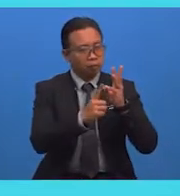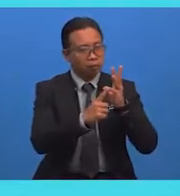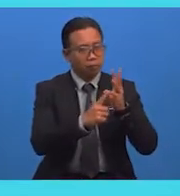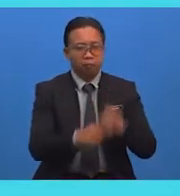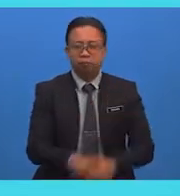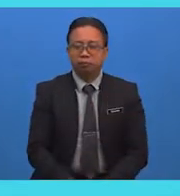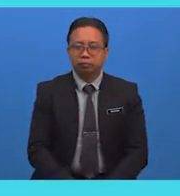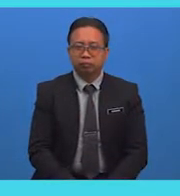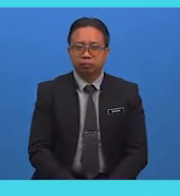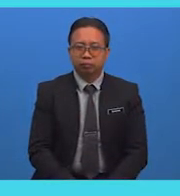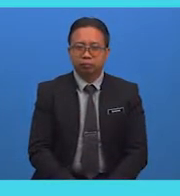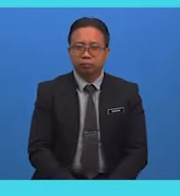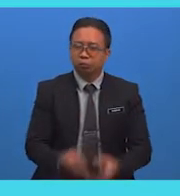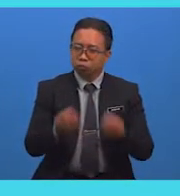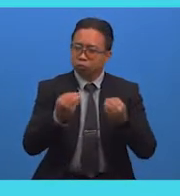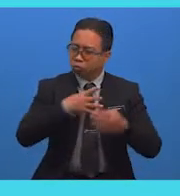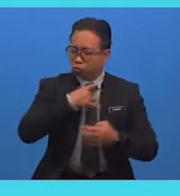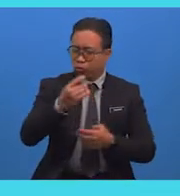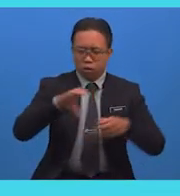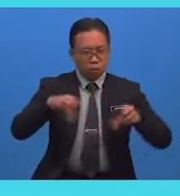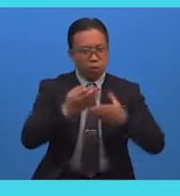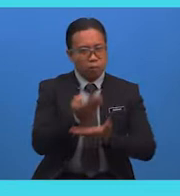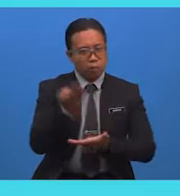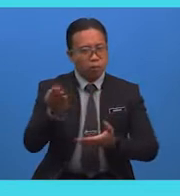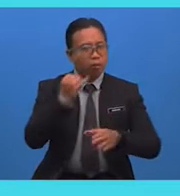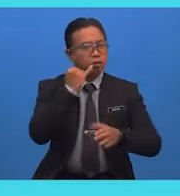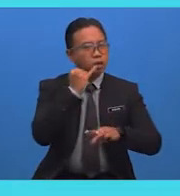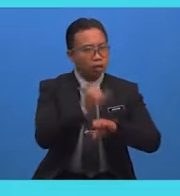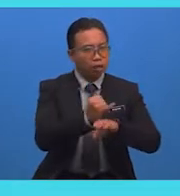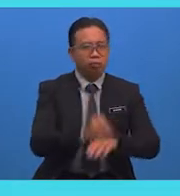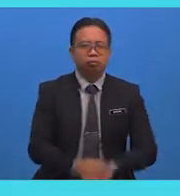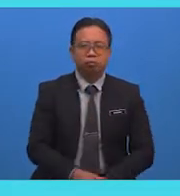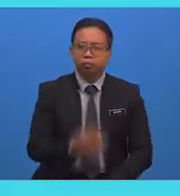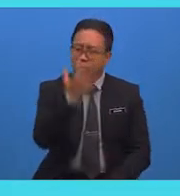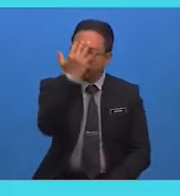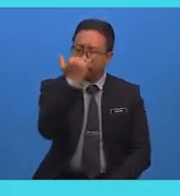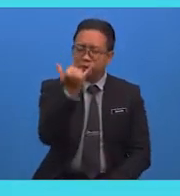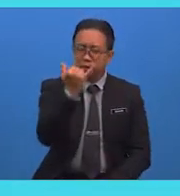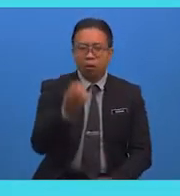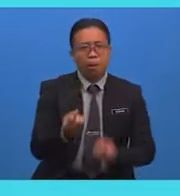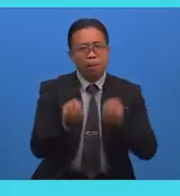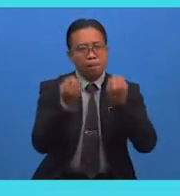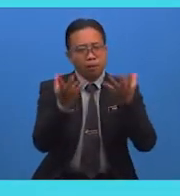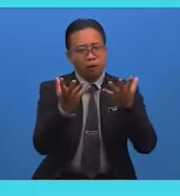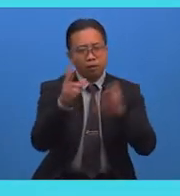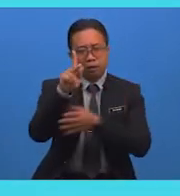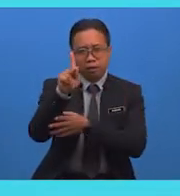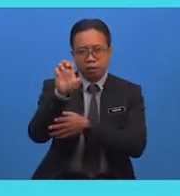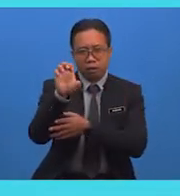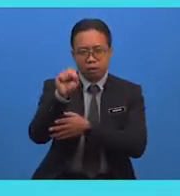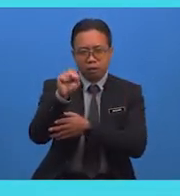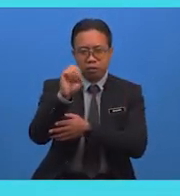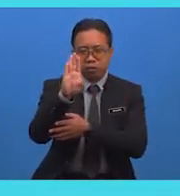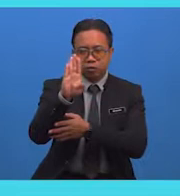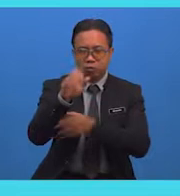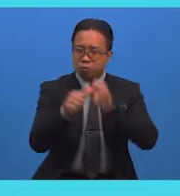ialah terdorong melakukan kejahatan. Antara sebab mengapa banyak kes-kes buli atau